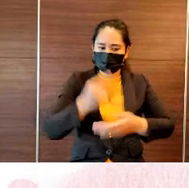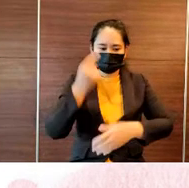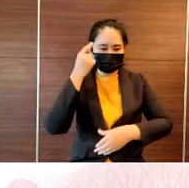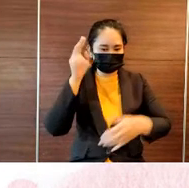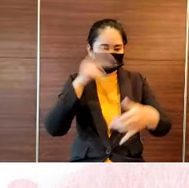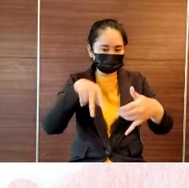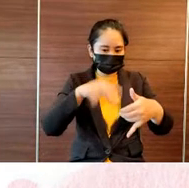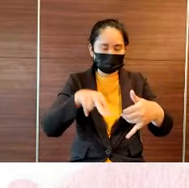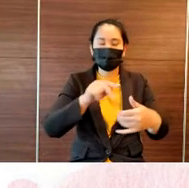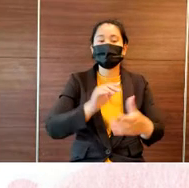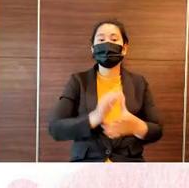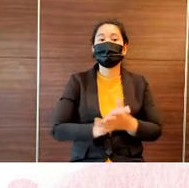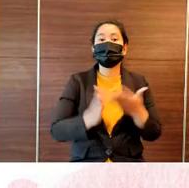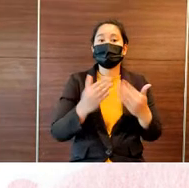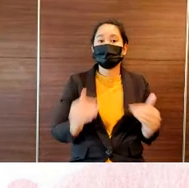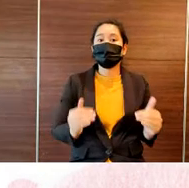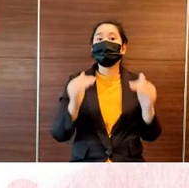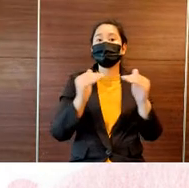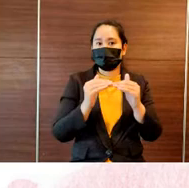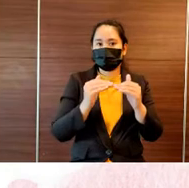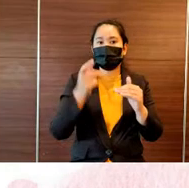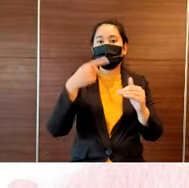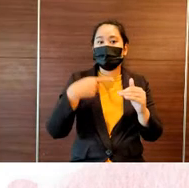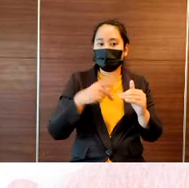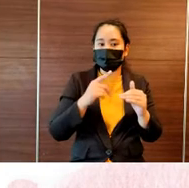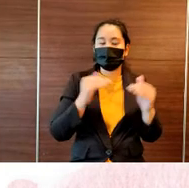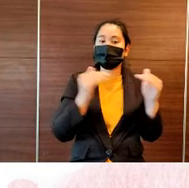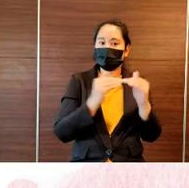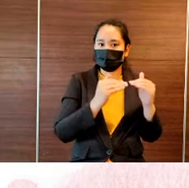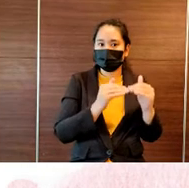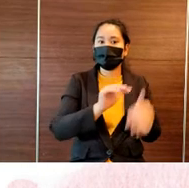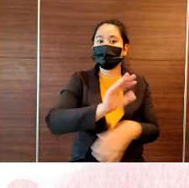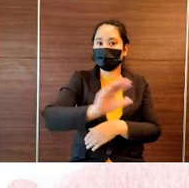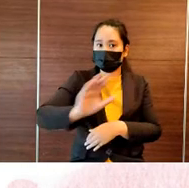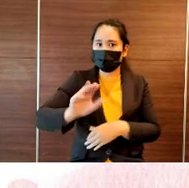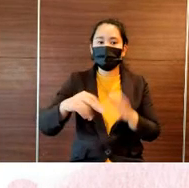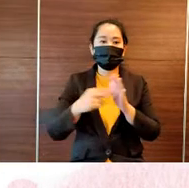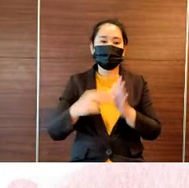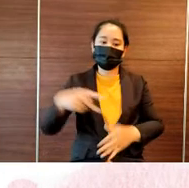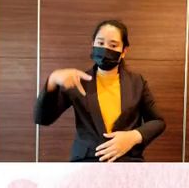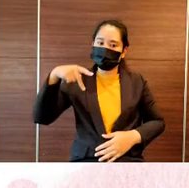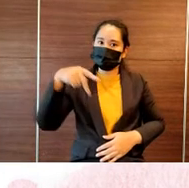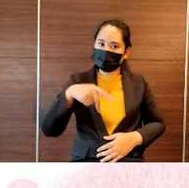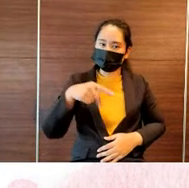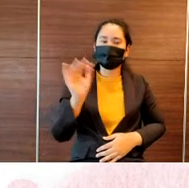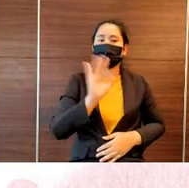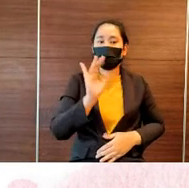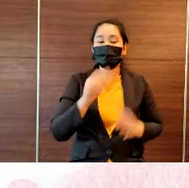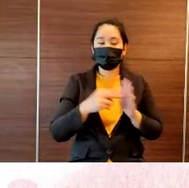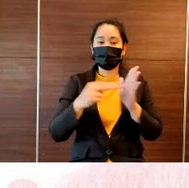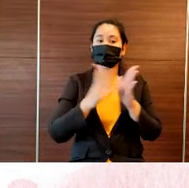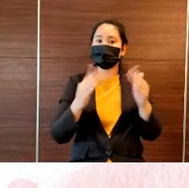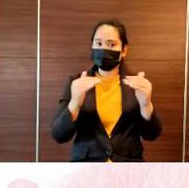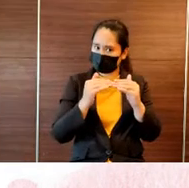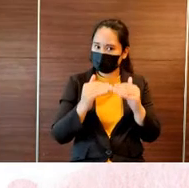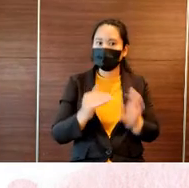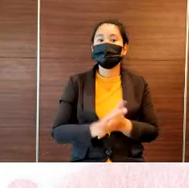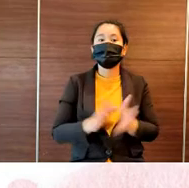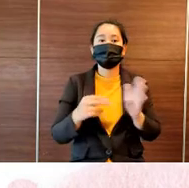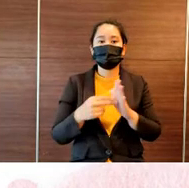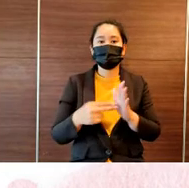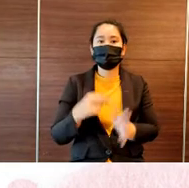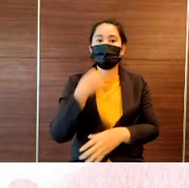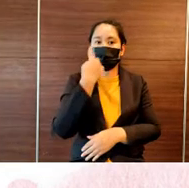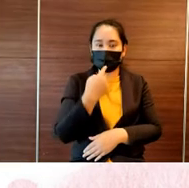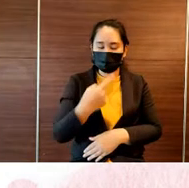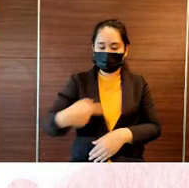การสิทธิที่พึงมีไม่ใช่สิทธิพิเศษสิทธิที่พึงมีเช่นคน